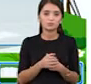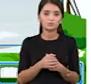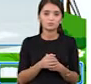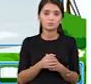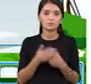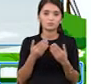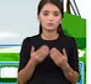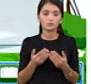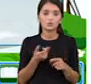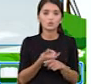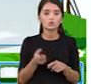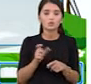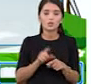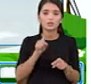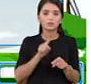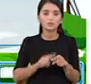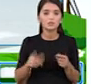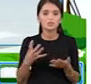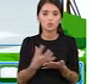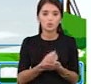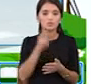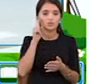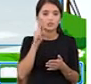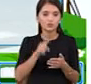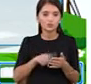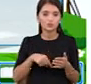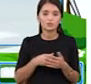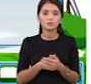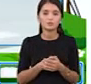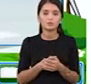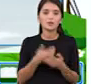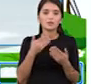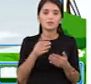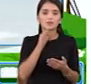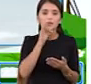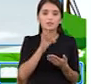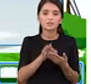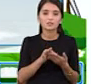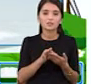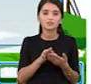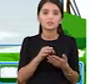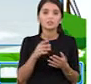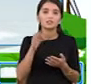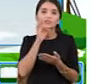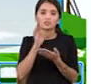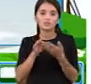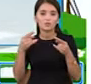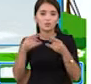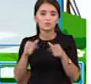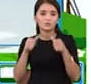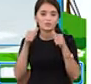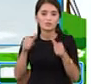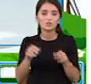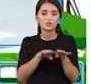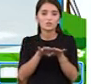Topdingizmi? Siz buni juda ham tez topishingizga ishonaman. Qani siz aytgan javob bilan ekrandagi